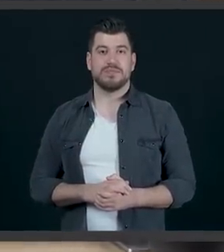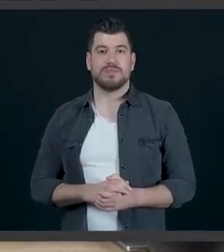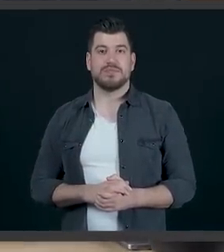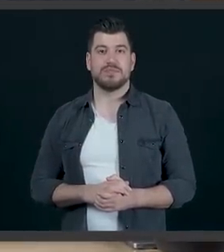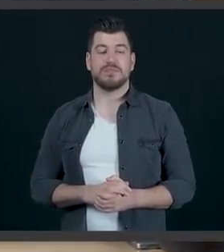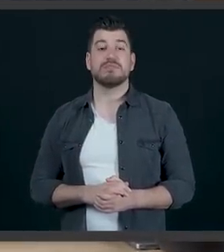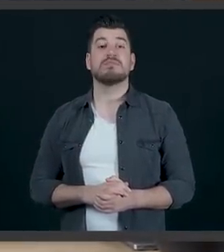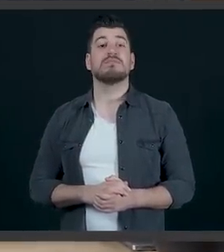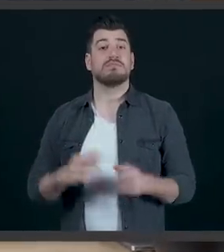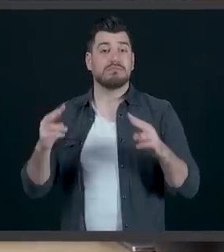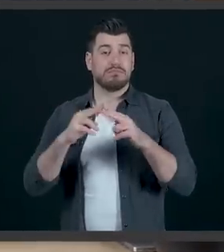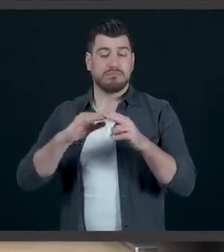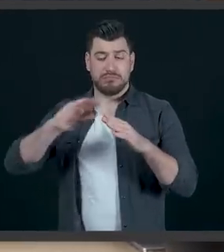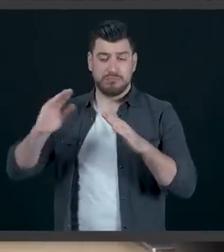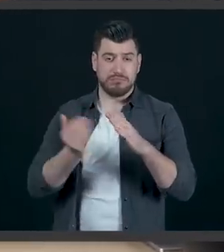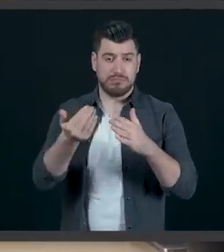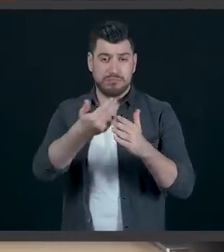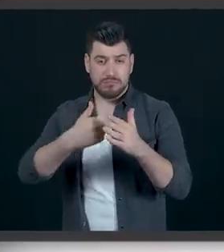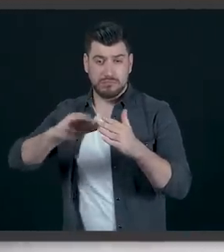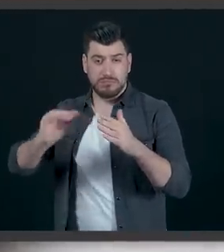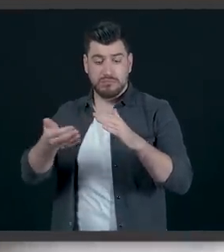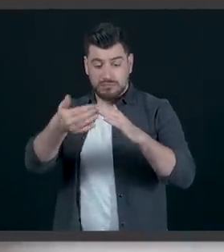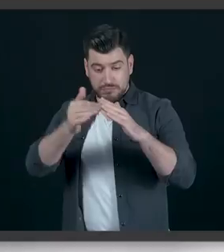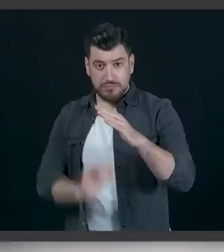Και ρίχνουμε όλη τη σοκολάτα μέσα.